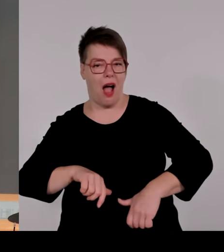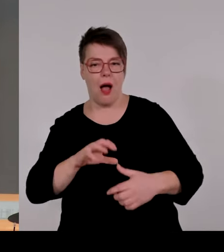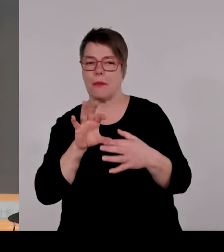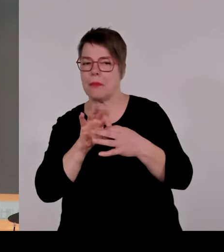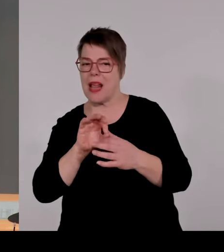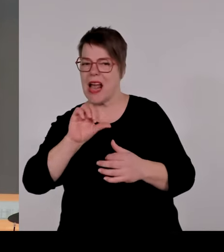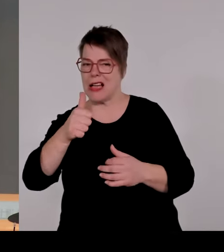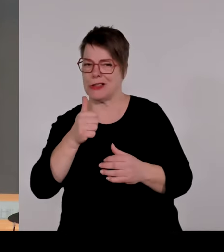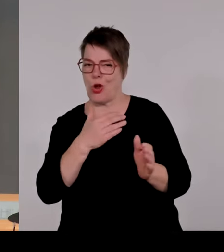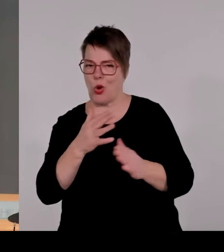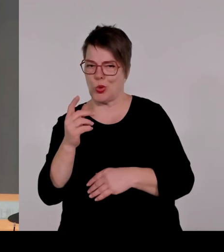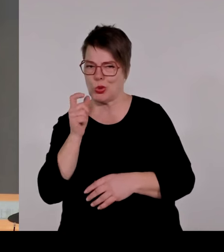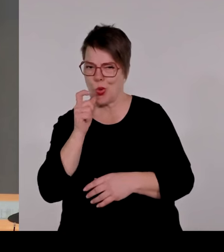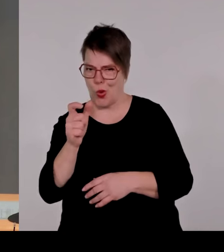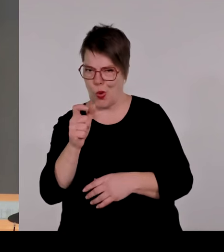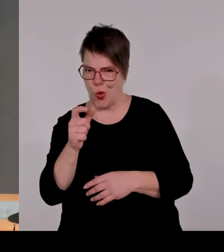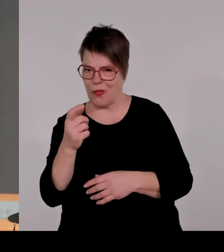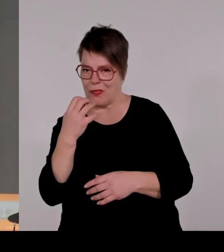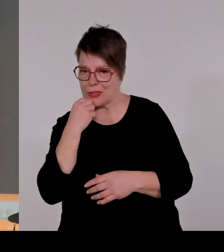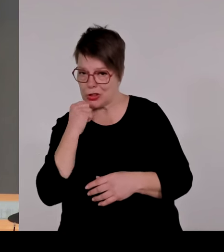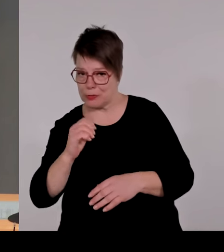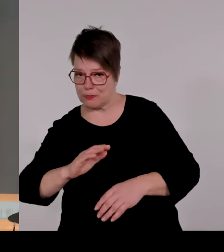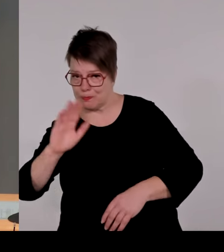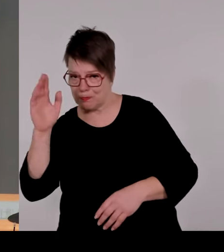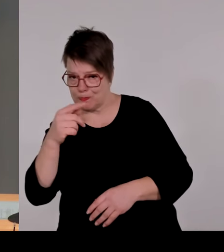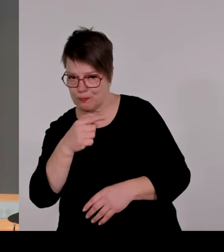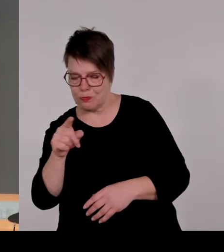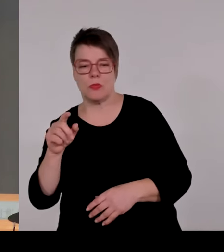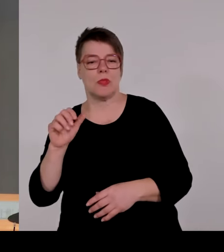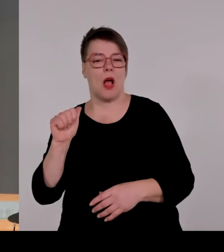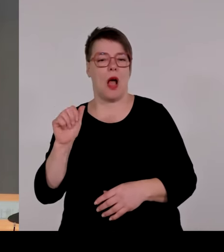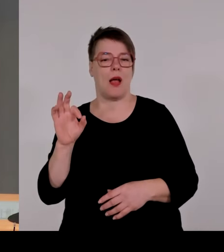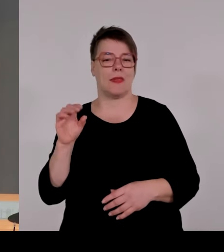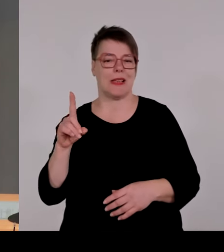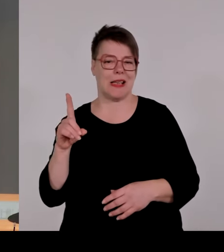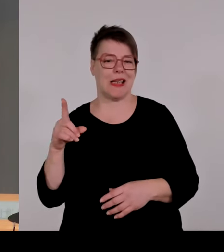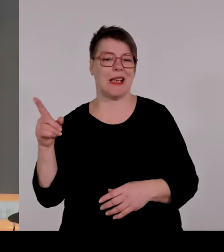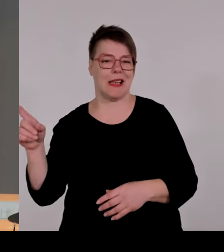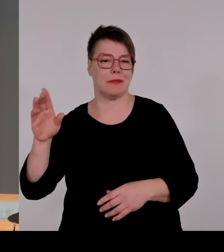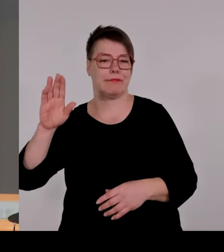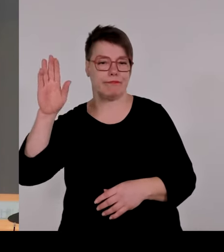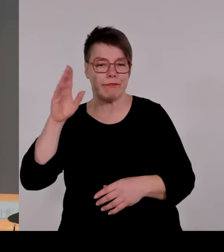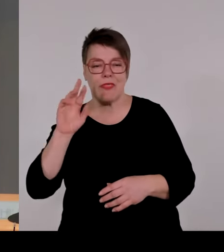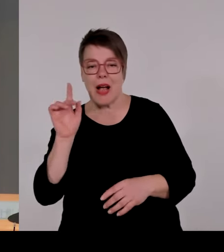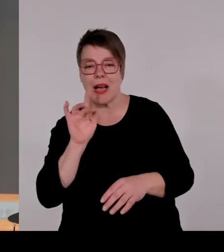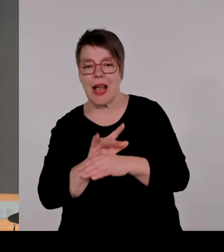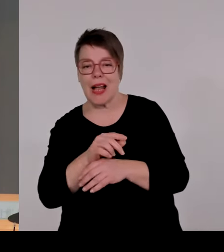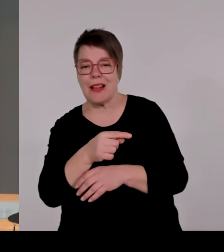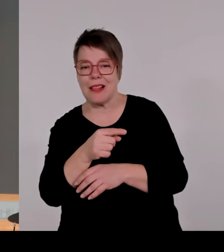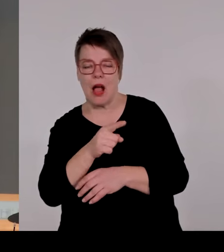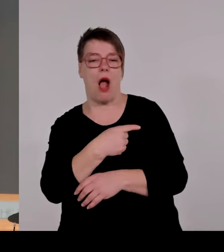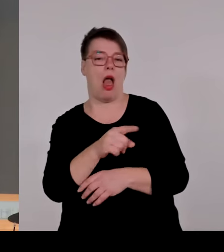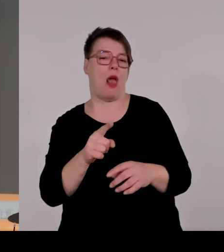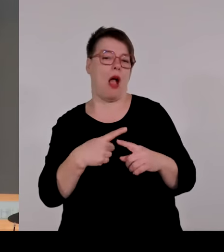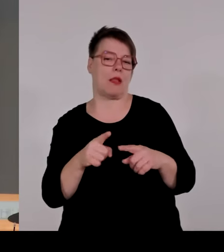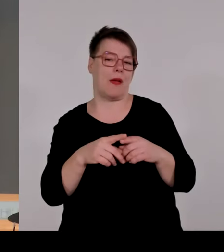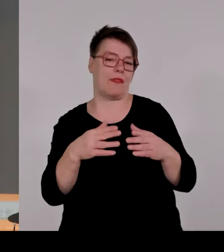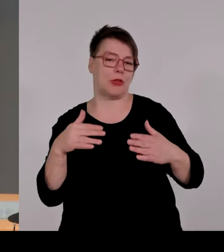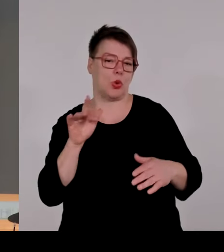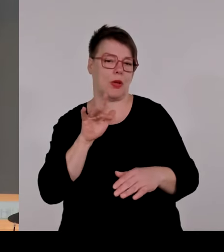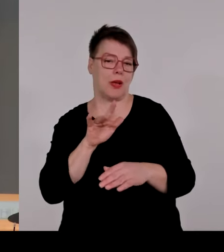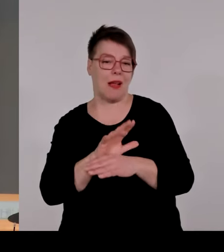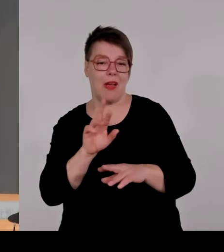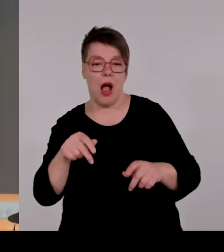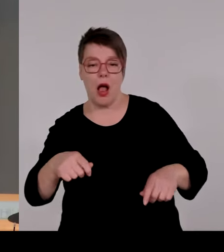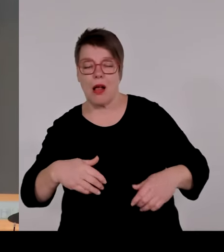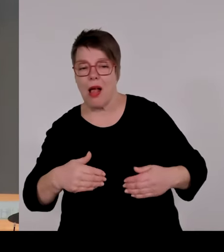aufräumen auf Antrag der AfD-Fraktion. In der Besprechung steht den Fraktionen jeweils eine Redezeit von bis zu 10 Minuten zur Verfügung. In der